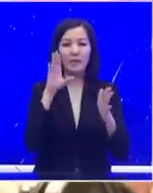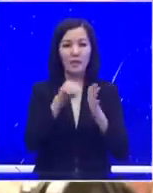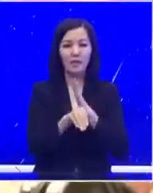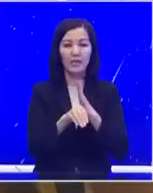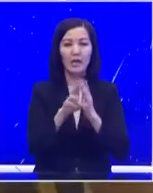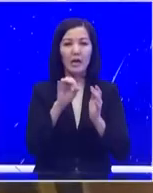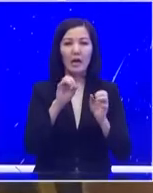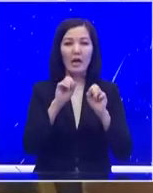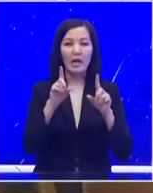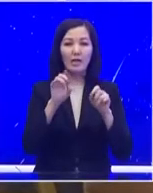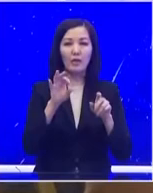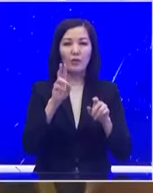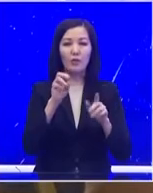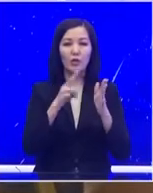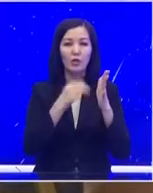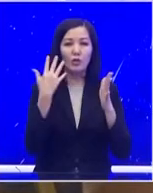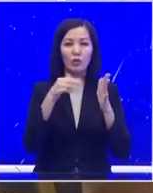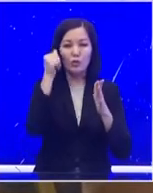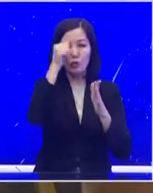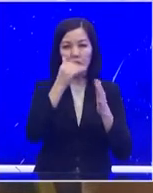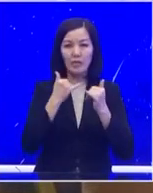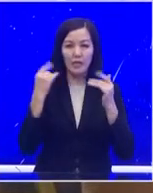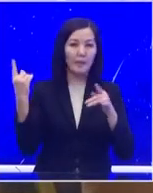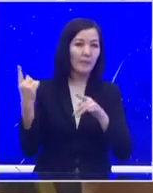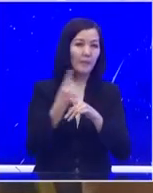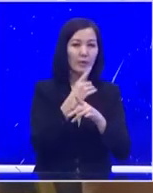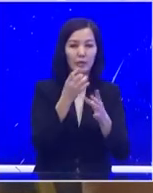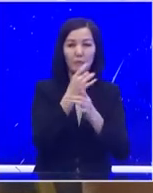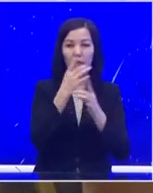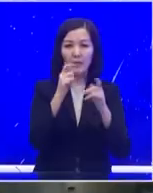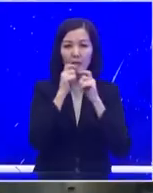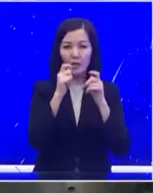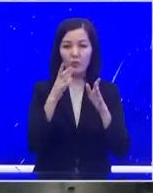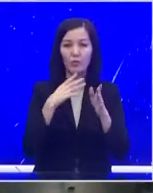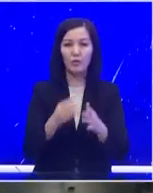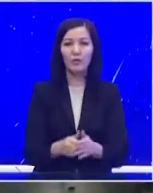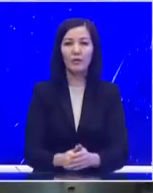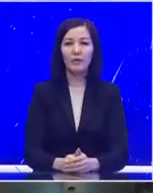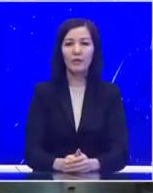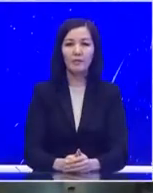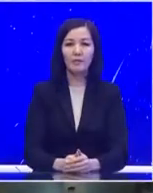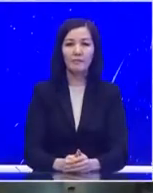Алтын Орда мемлекетінің 750 жылдығына алғашқы мәдени тарту болды.